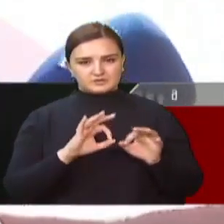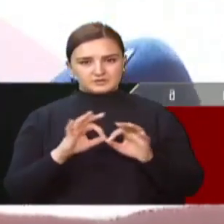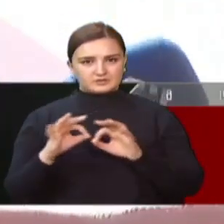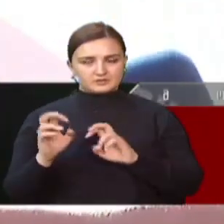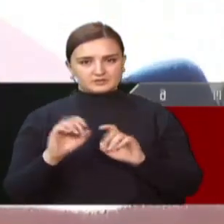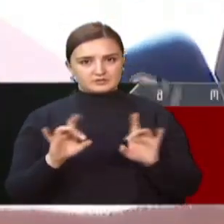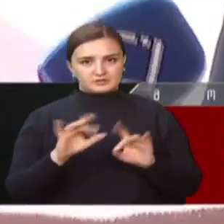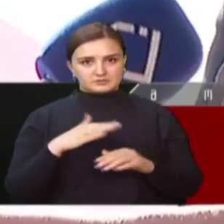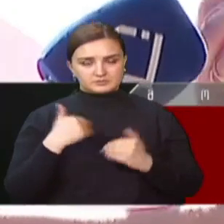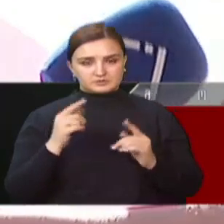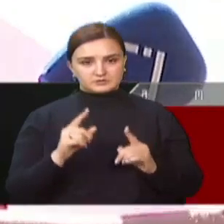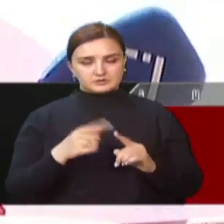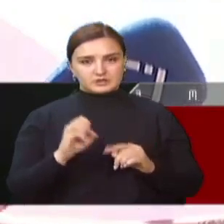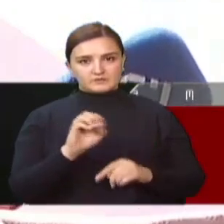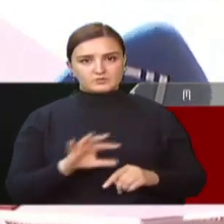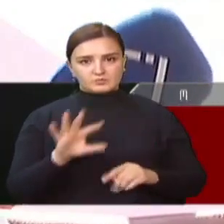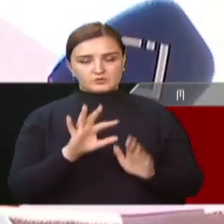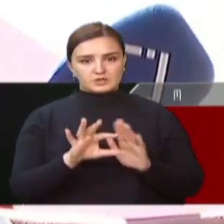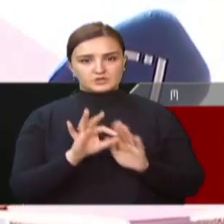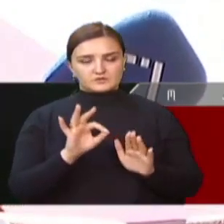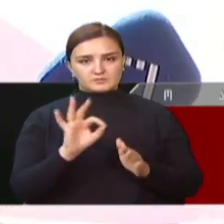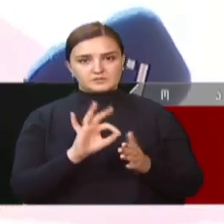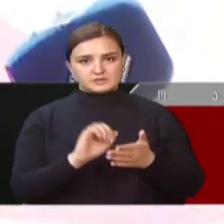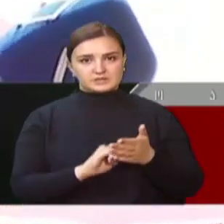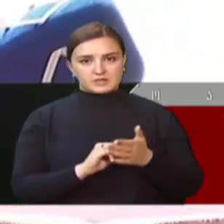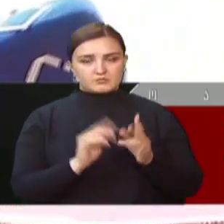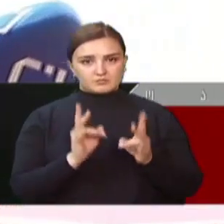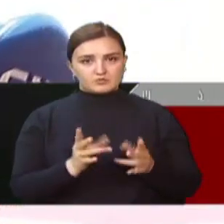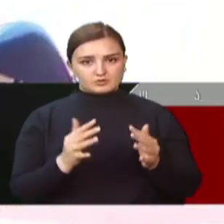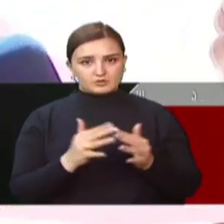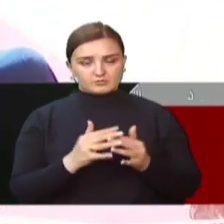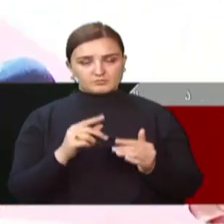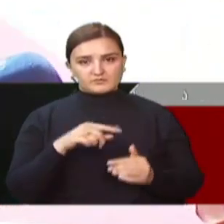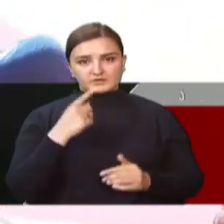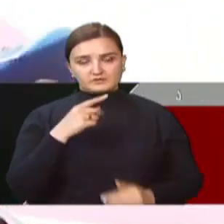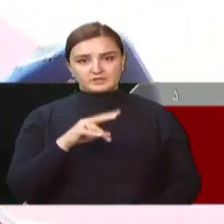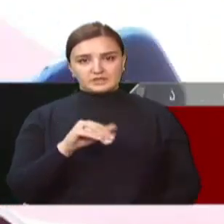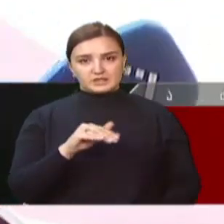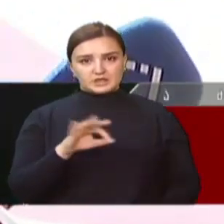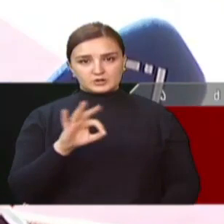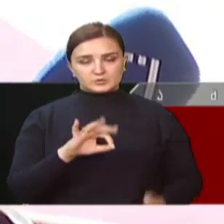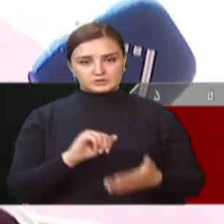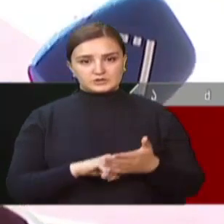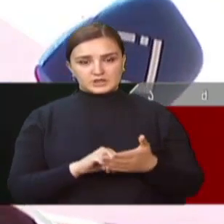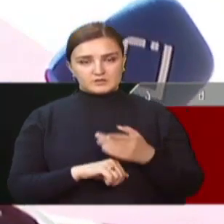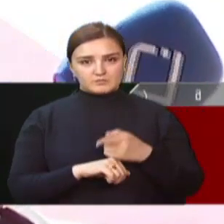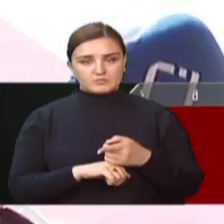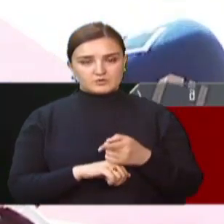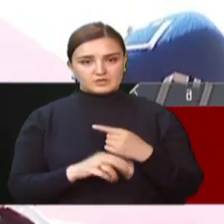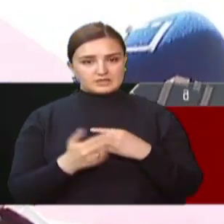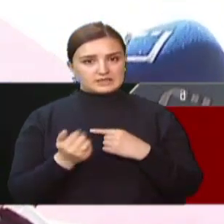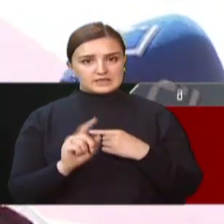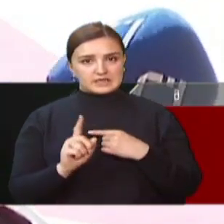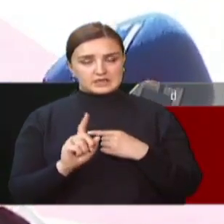omakhinjo misnatkomi, evropuli archevanis gamo turme esegi mokhta es omi. Mi utkro NATO-s gamo mokhta, NATO-s gamo gera,